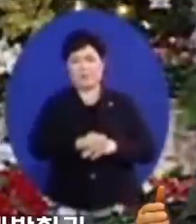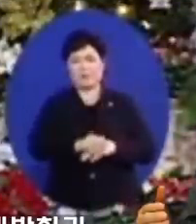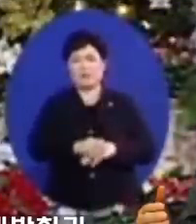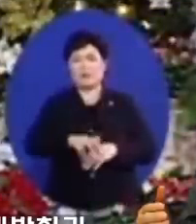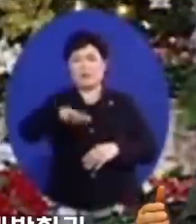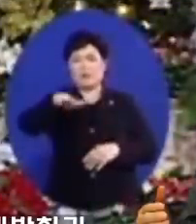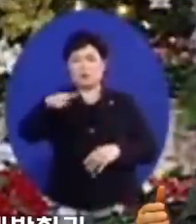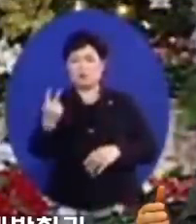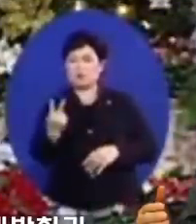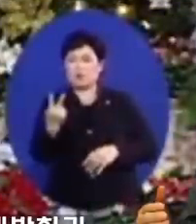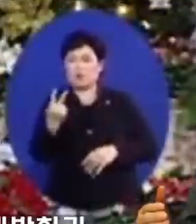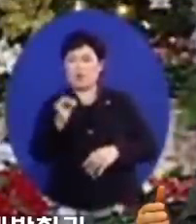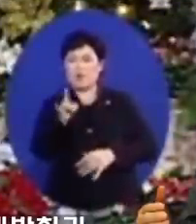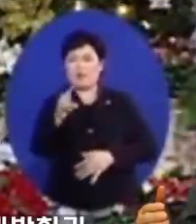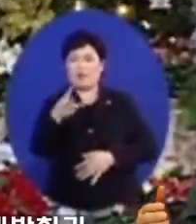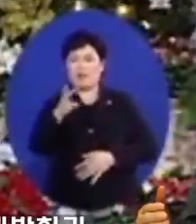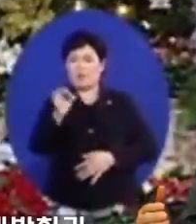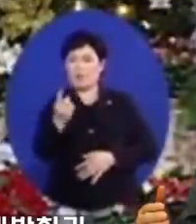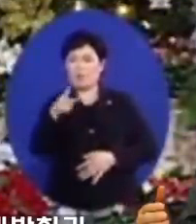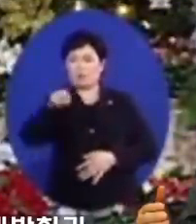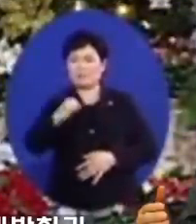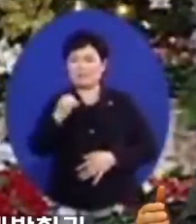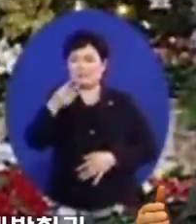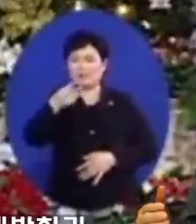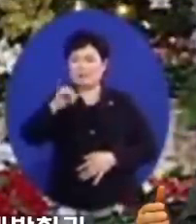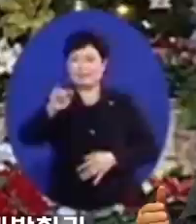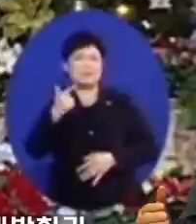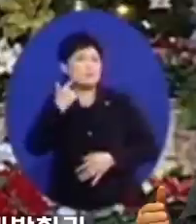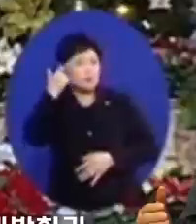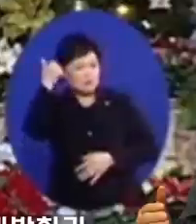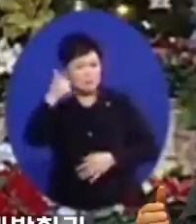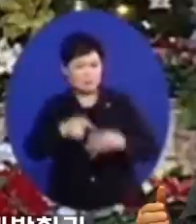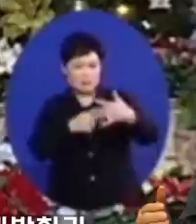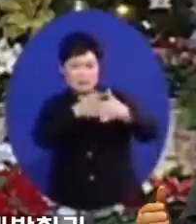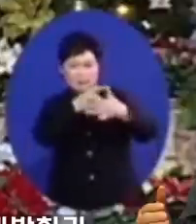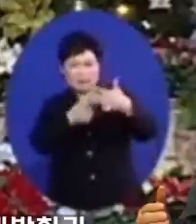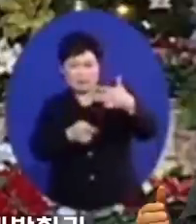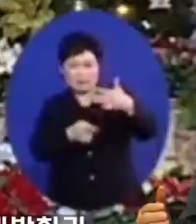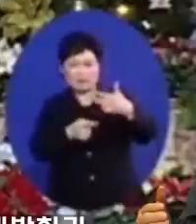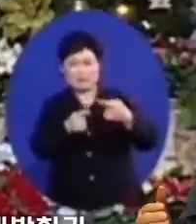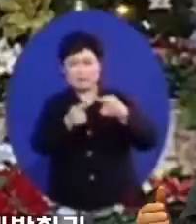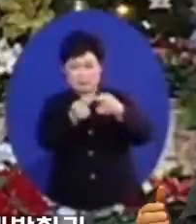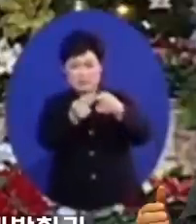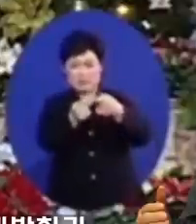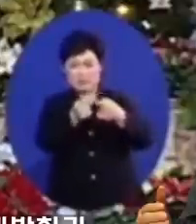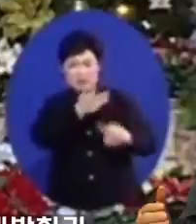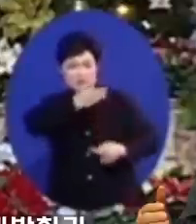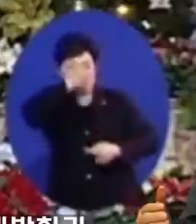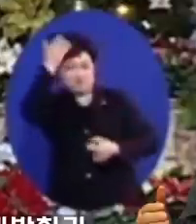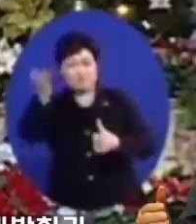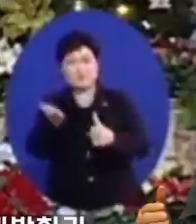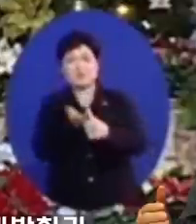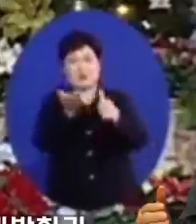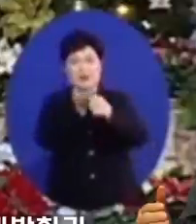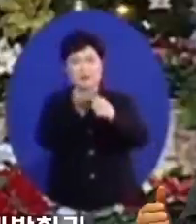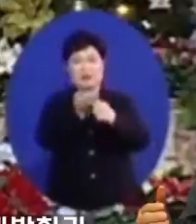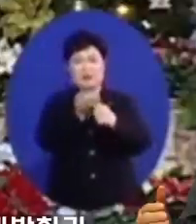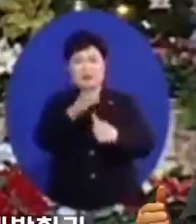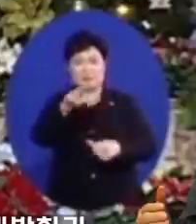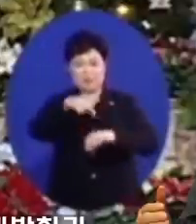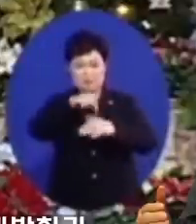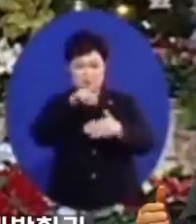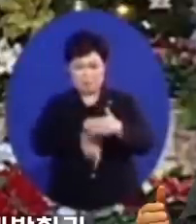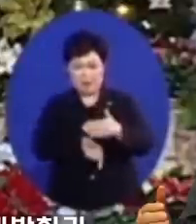목사는 우리가 가진 잠재력을 극대화하기 위해 여덟 가지를 제시했습니다. 첫째, 꿈을 키우라는 것입니다. 먼저